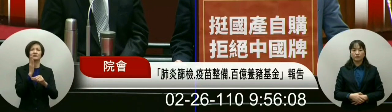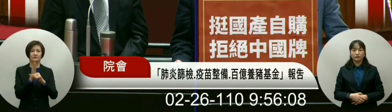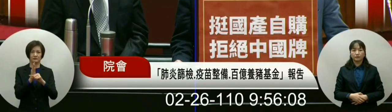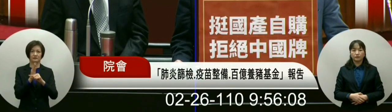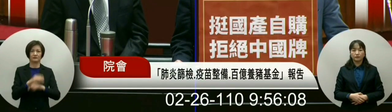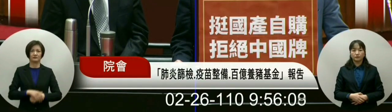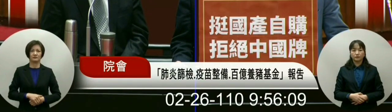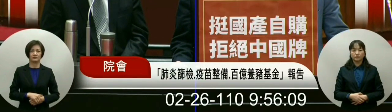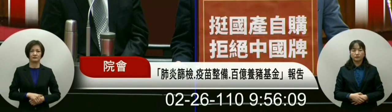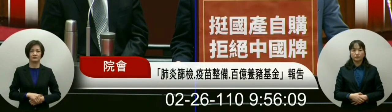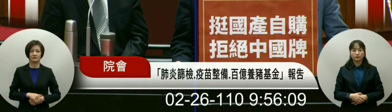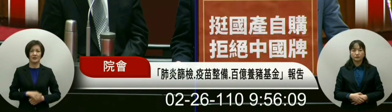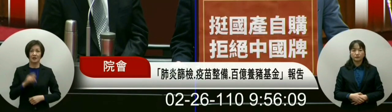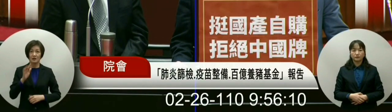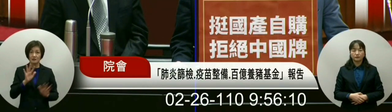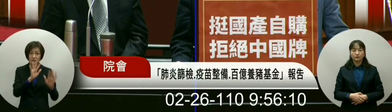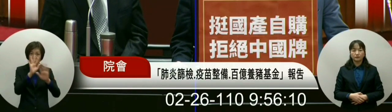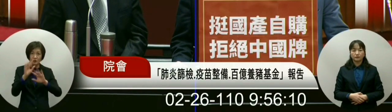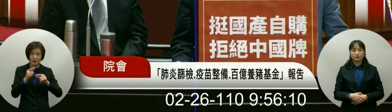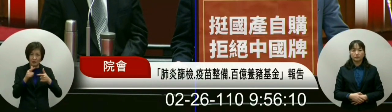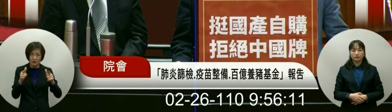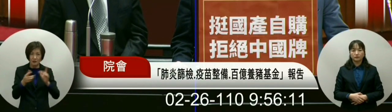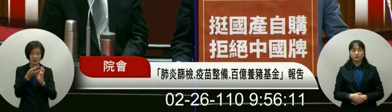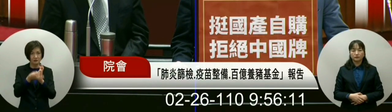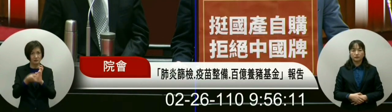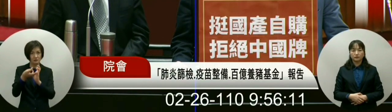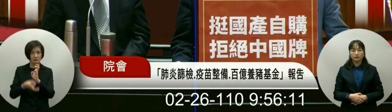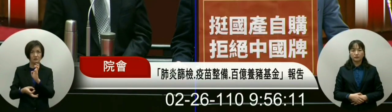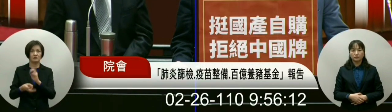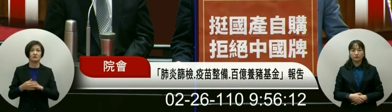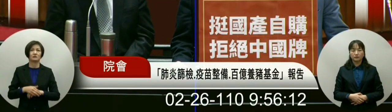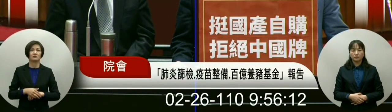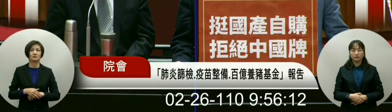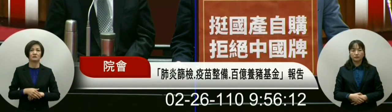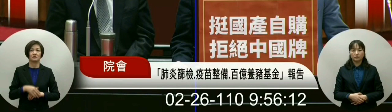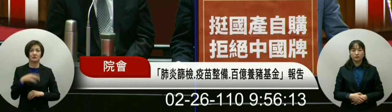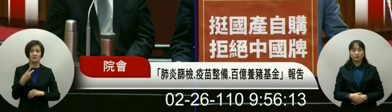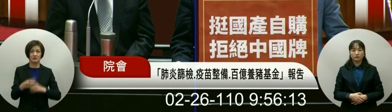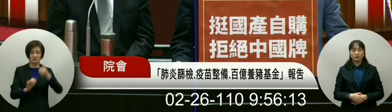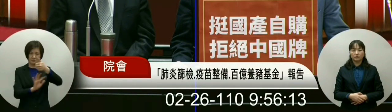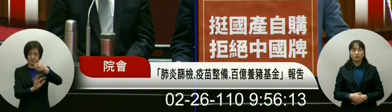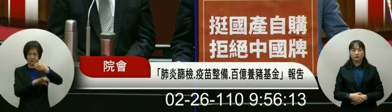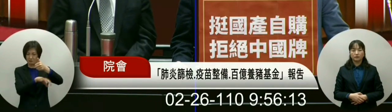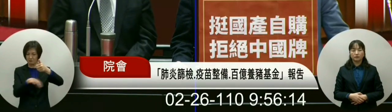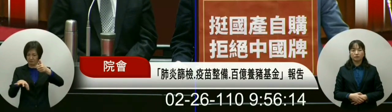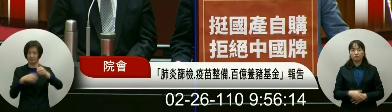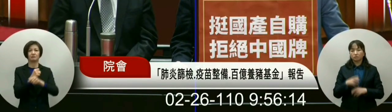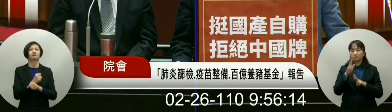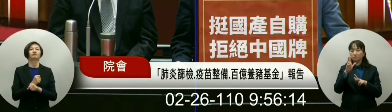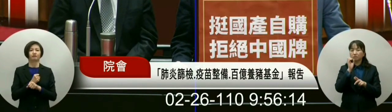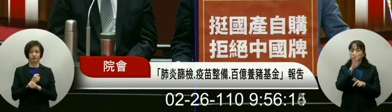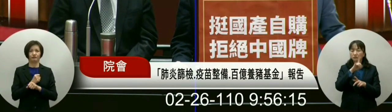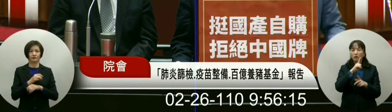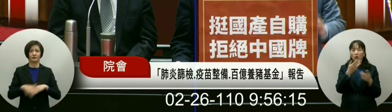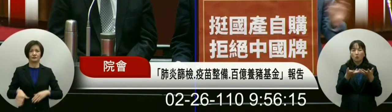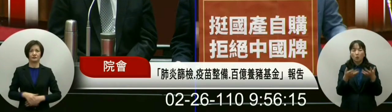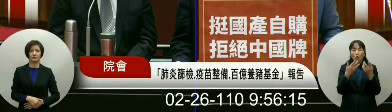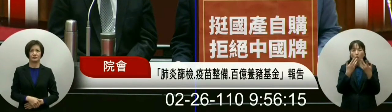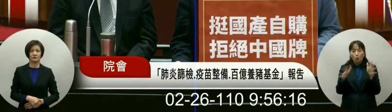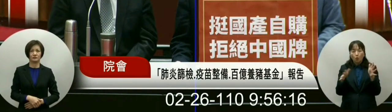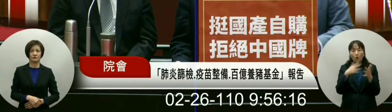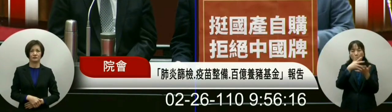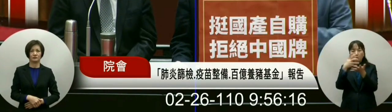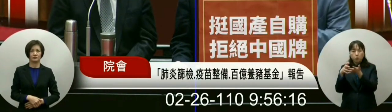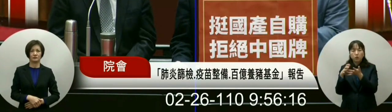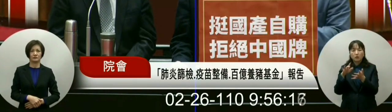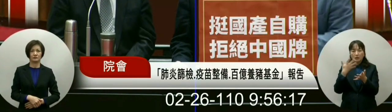解。啊，但是各种情形、详细情形，啊，各部会拢有注意。 坦白讲，代志嘛，足侪无法度，